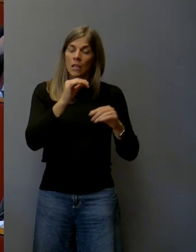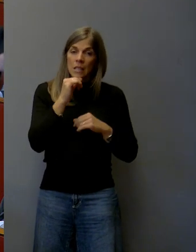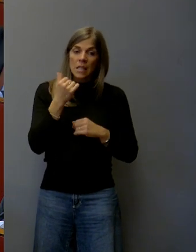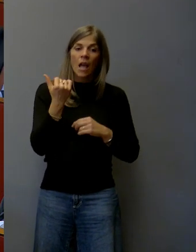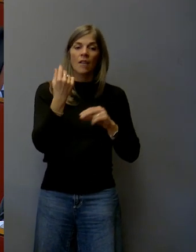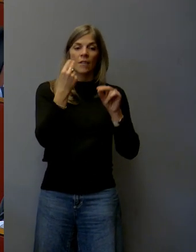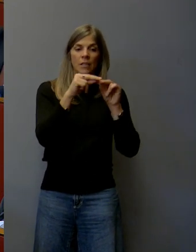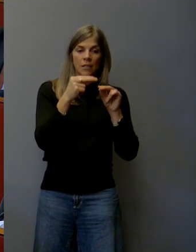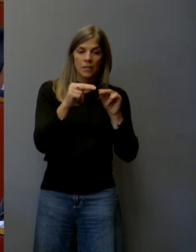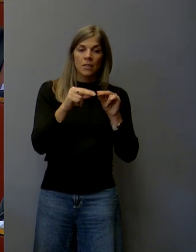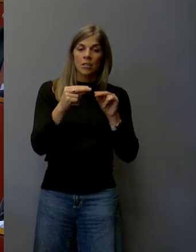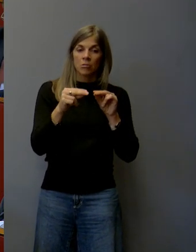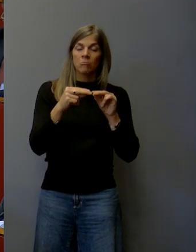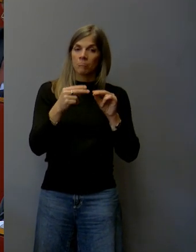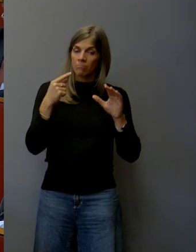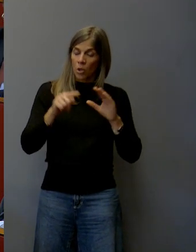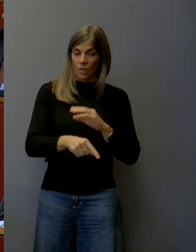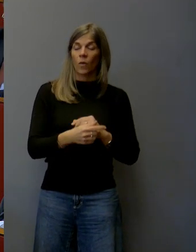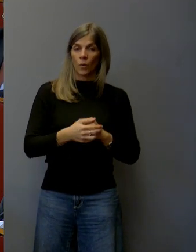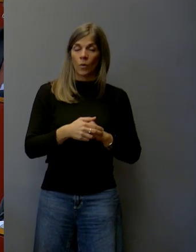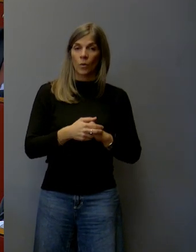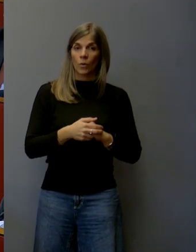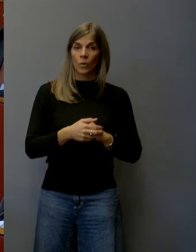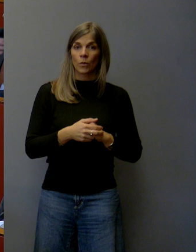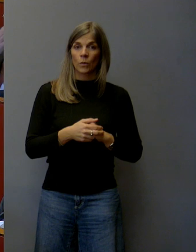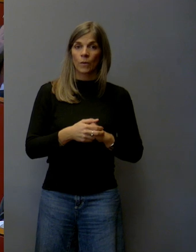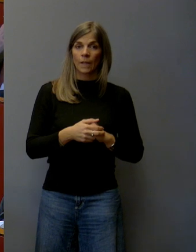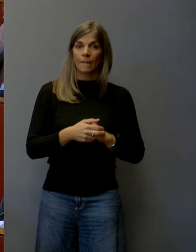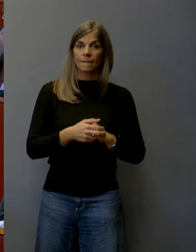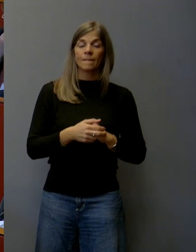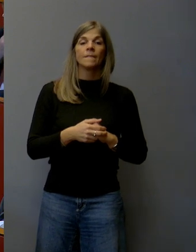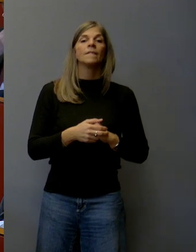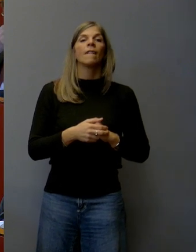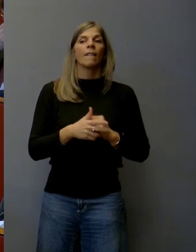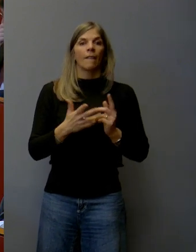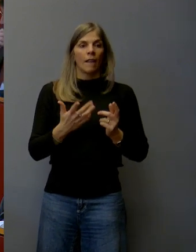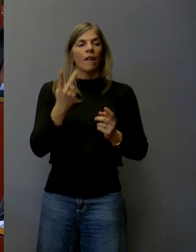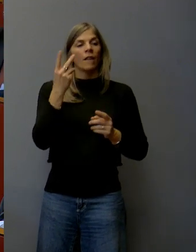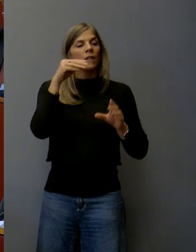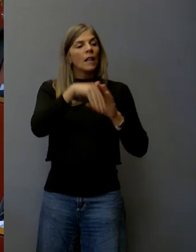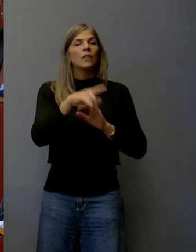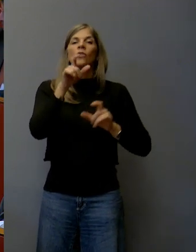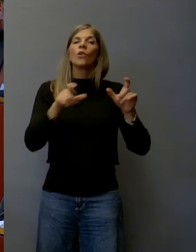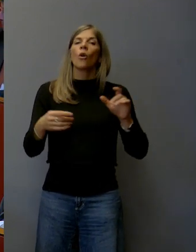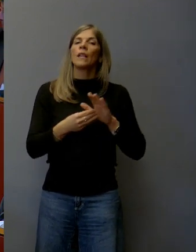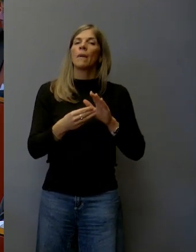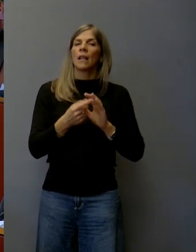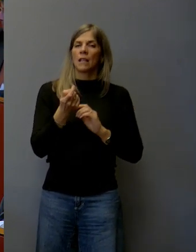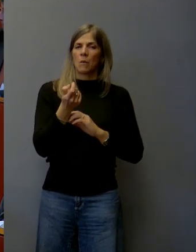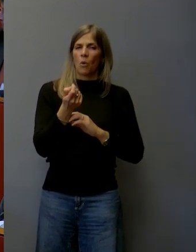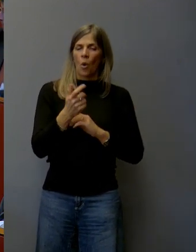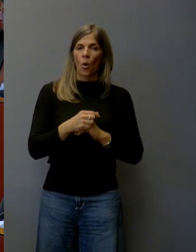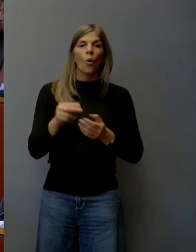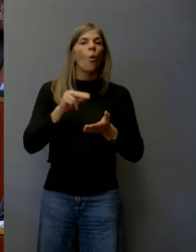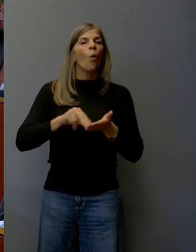profonda è un edificio che contiene sempre meno dipendenti con degli uffici anagrafe che